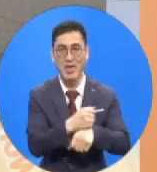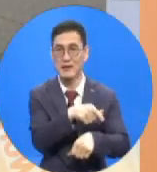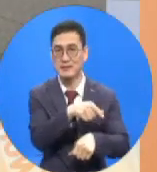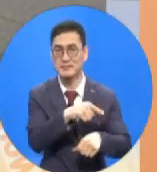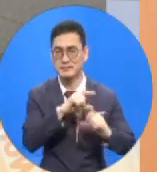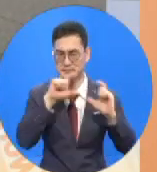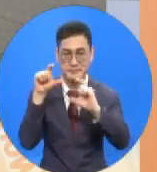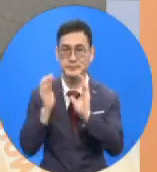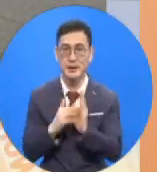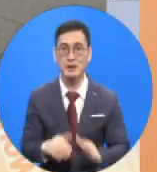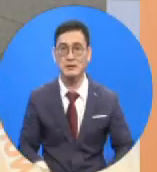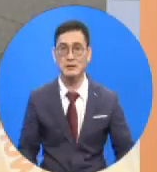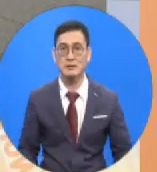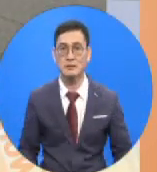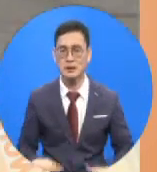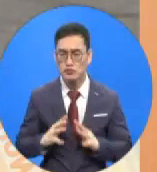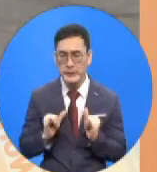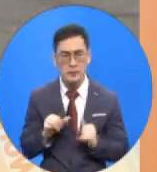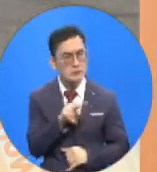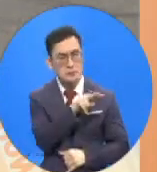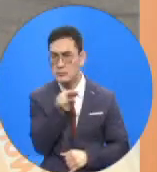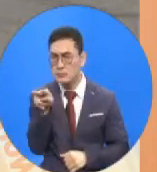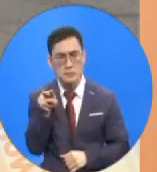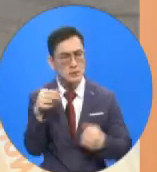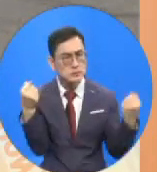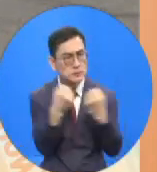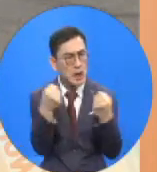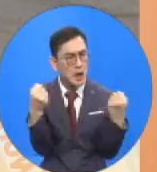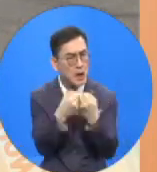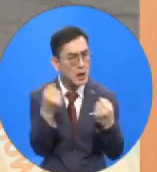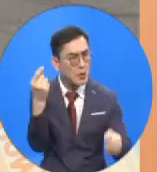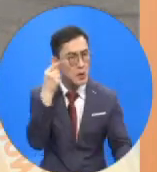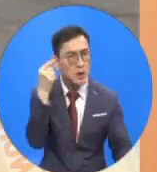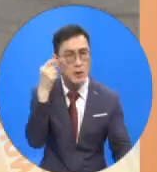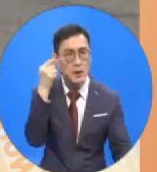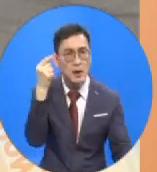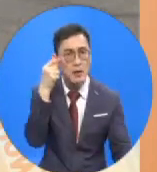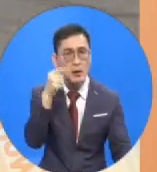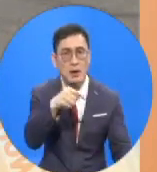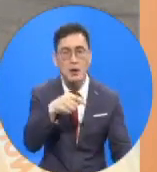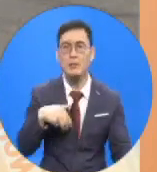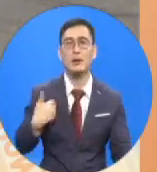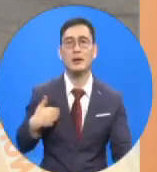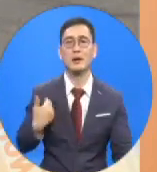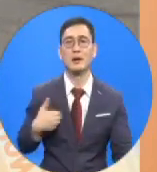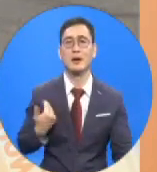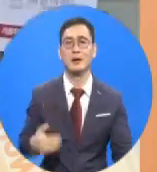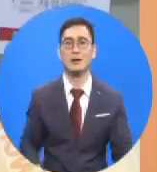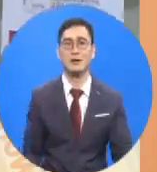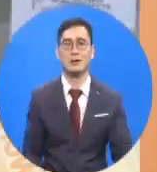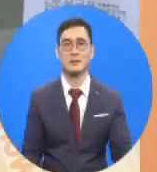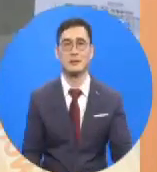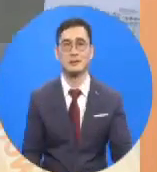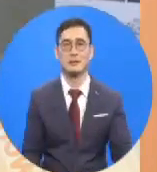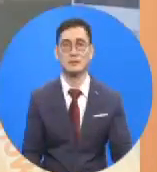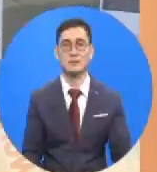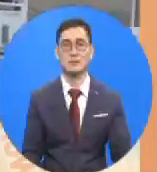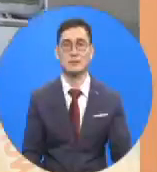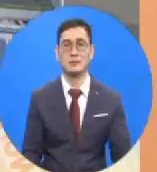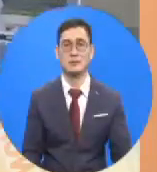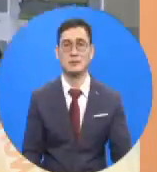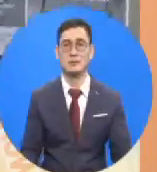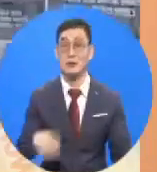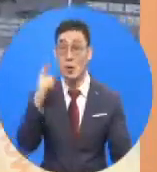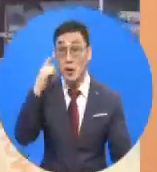는 이제 왜 이렇게 어떻게 해서 오면 의사분들이 강력히 반발해 지라는 것이다 구체적인 내용을 잘 모르실 거에요 예 4 이 사태는 결국엔 제 지금